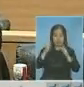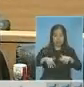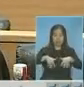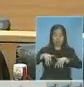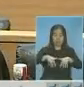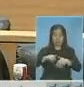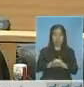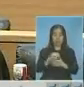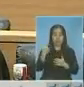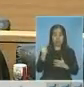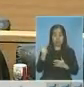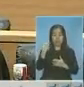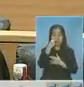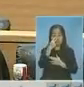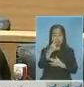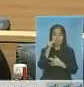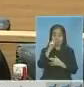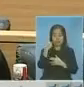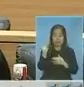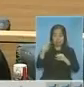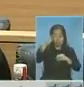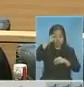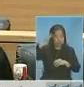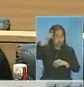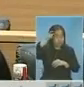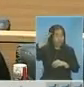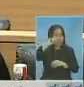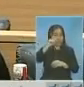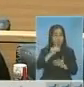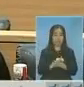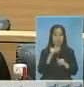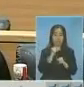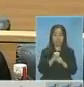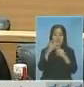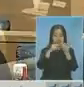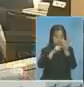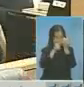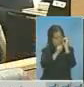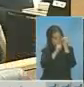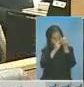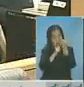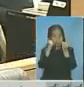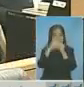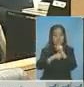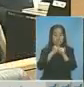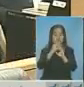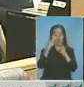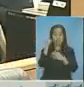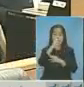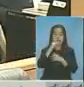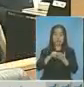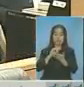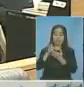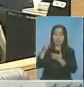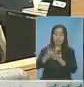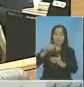ชนเนี่ยที่อยู่ในสวนเนี่ยในไร่ในนาเนี่ยเขาไม่สามารถที่จะดูได้หรอกค่ะว่ามันหมดอายุเมื่อไหร่เขาก็ซื้อ